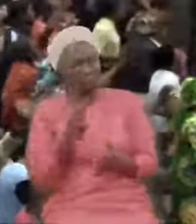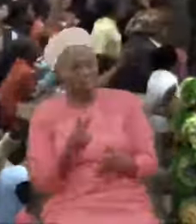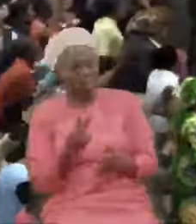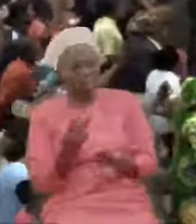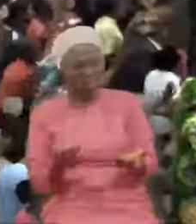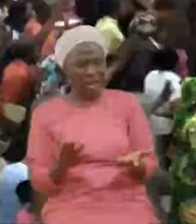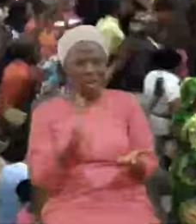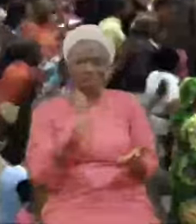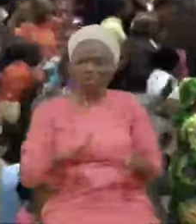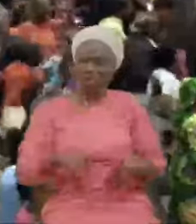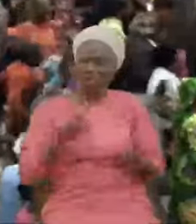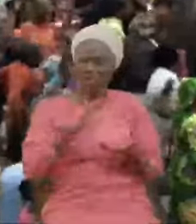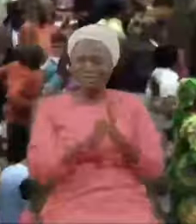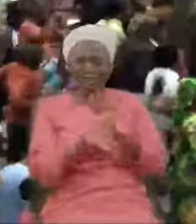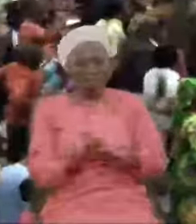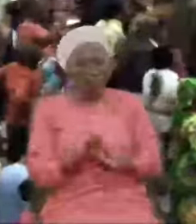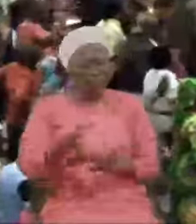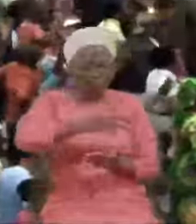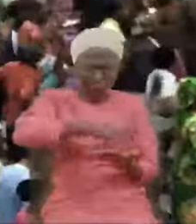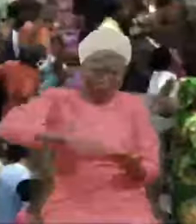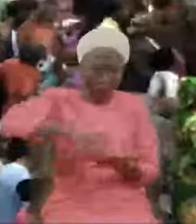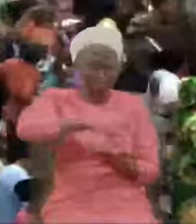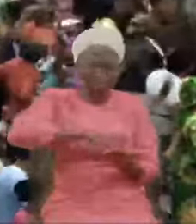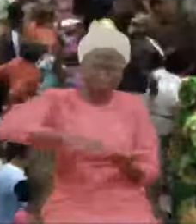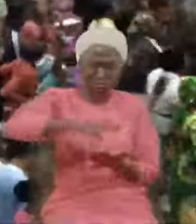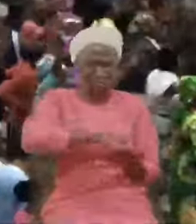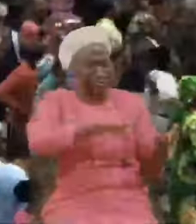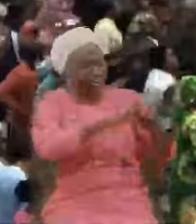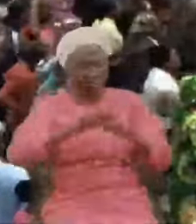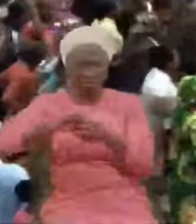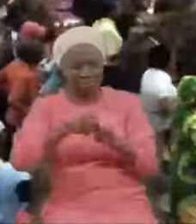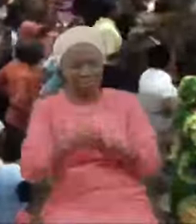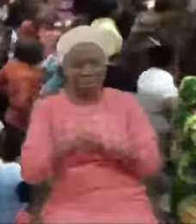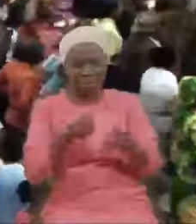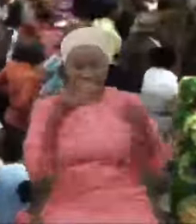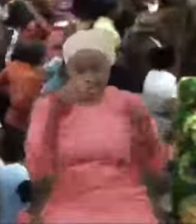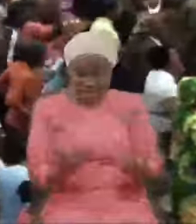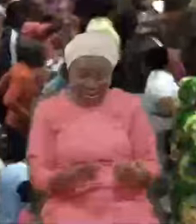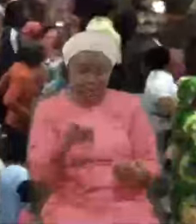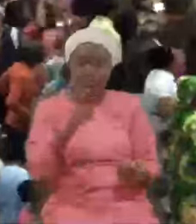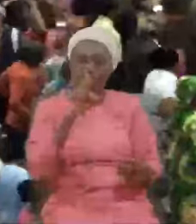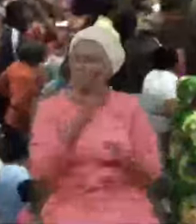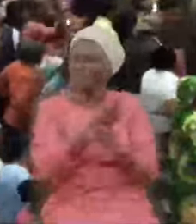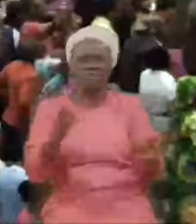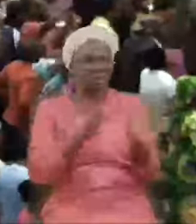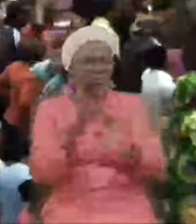c'est comme votre vie s'est désorientée. Vous en êtes affranchi ce jour.